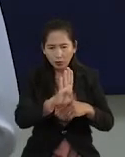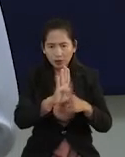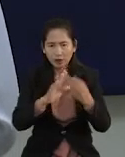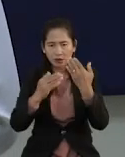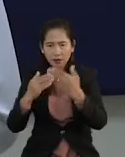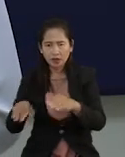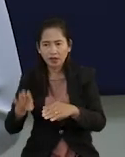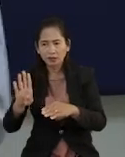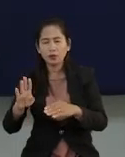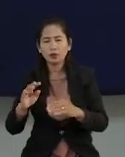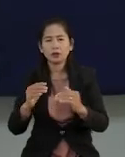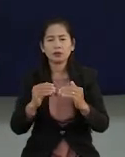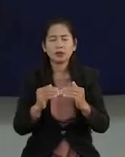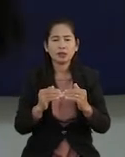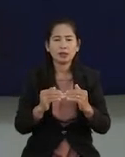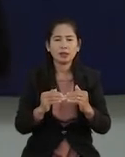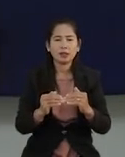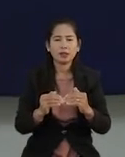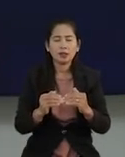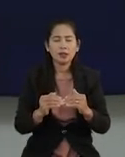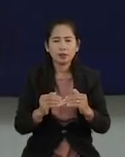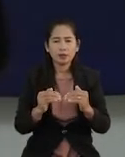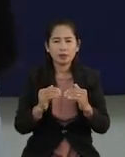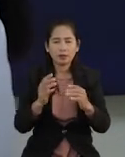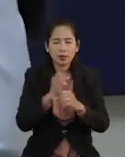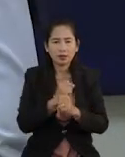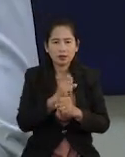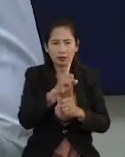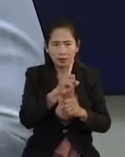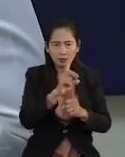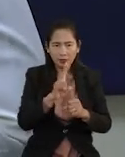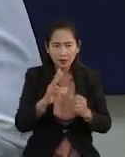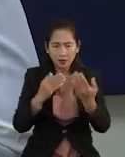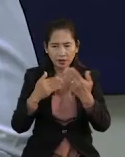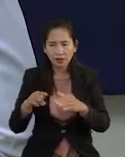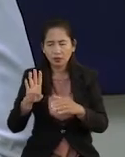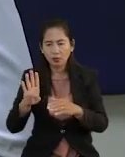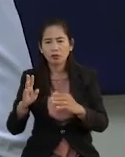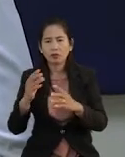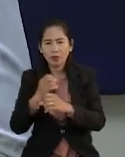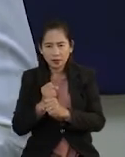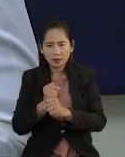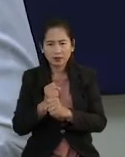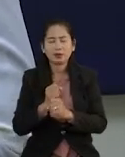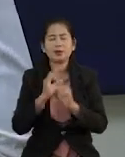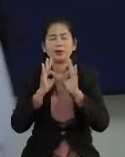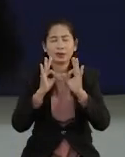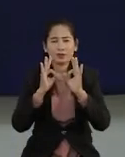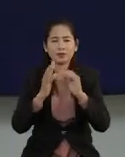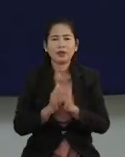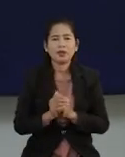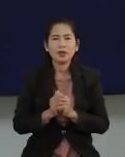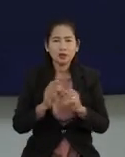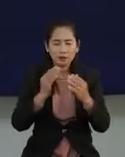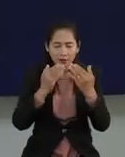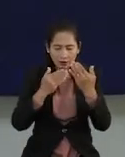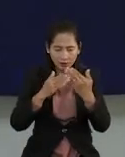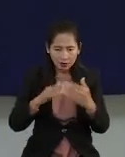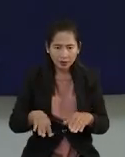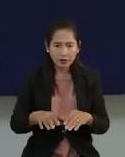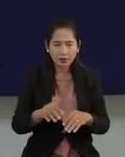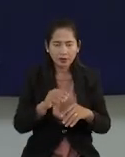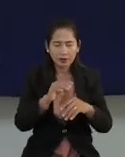ấy bàn cho đọc pi chạy đằng buồn bàn nè ok bàn chân dừng chạy bia